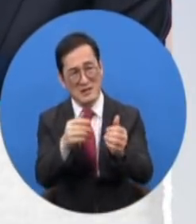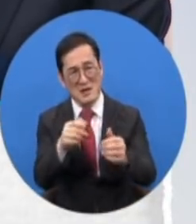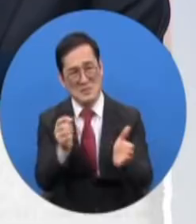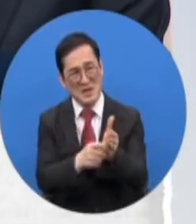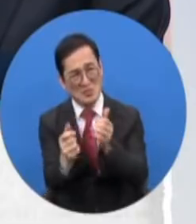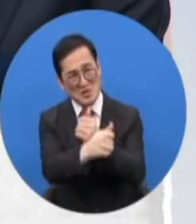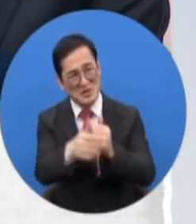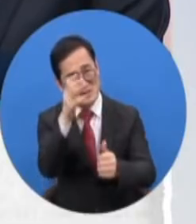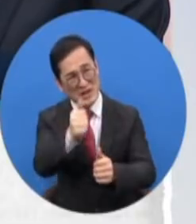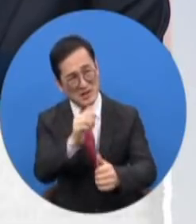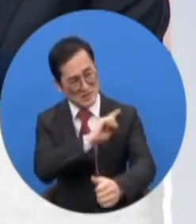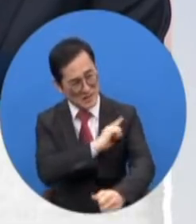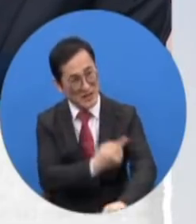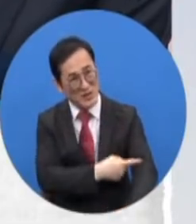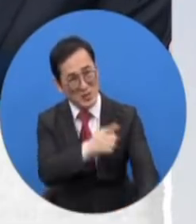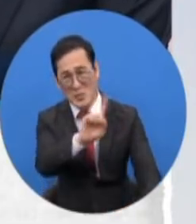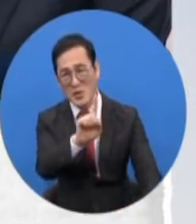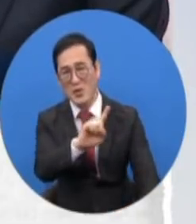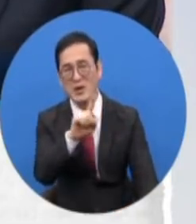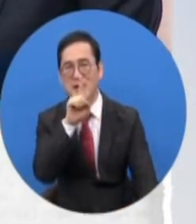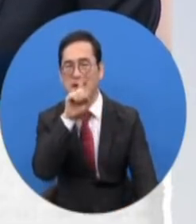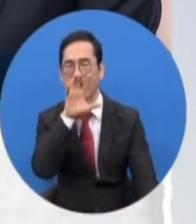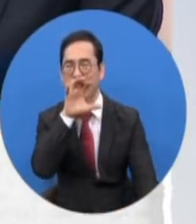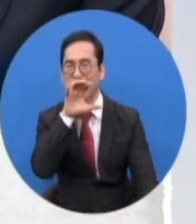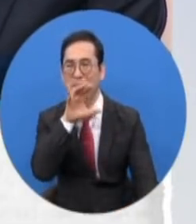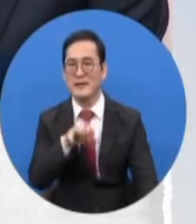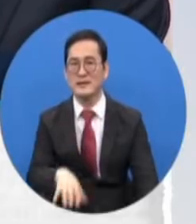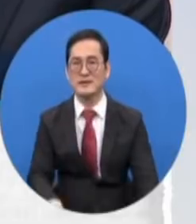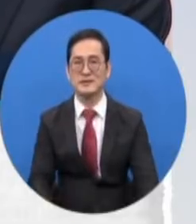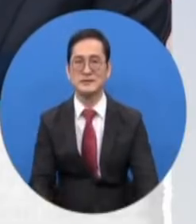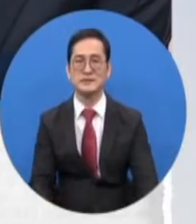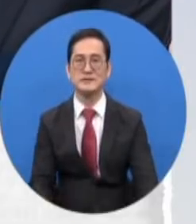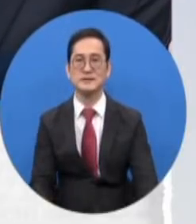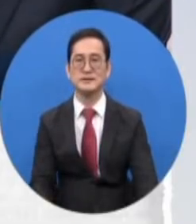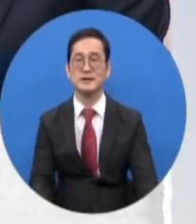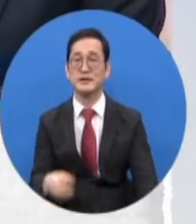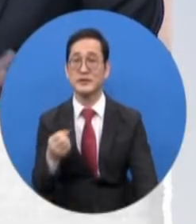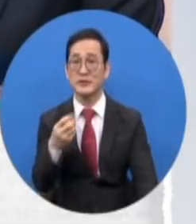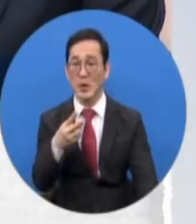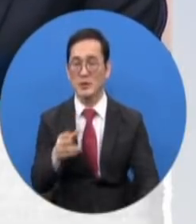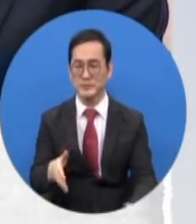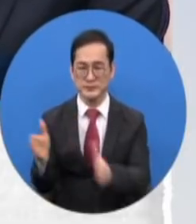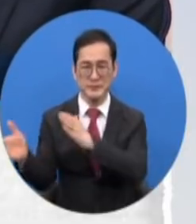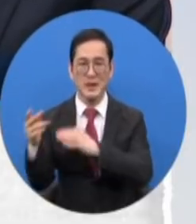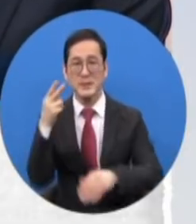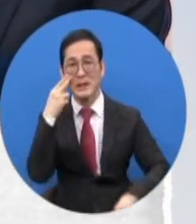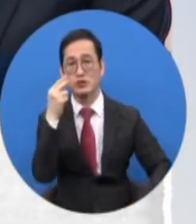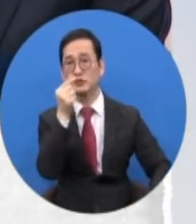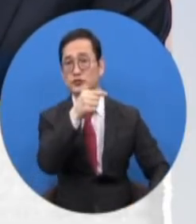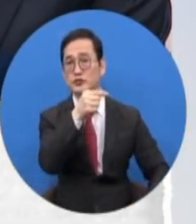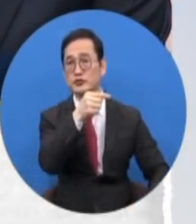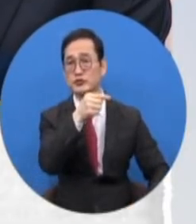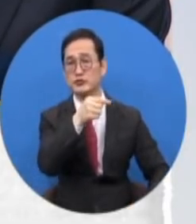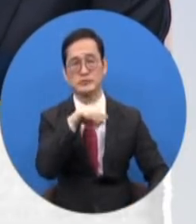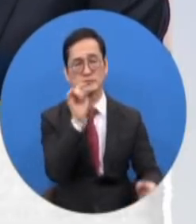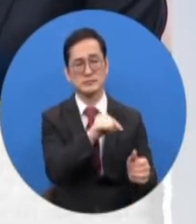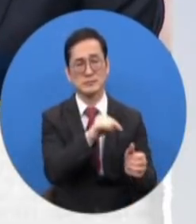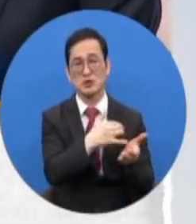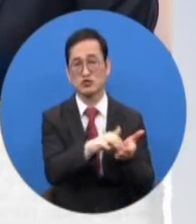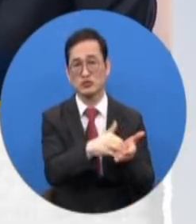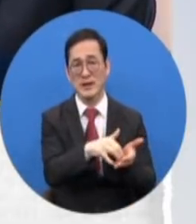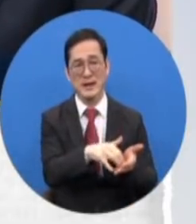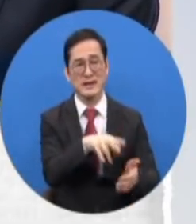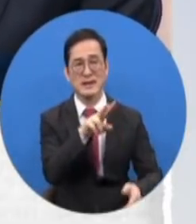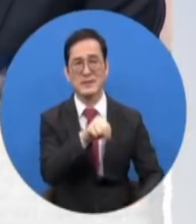그런 문제 제기가 있는 게 아닌가 생각이 들고 조금 전에 하나 바로잡았으니까 또 하나 바로잡을 게 미국 같은 경우 지금 제가 찾아봤더니 어제 확진자가 2만 7천